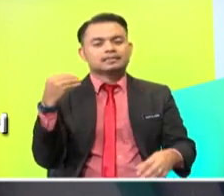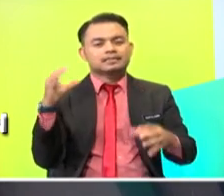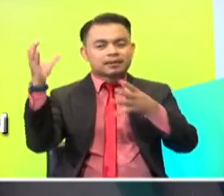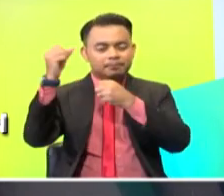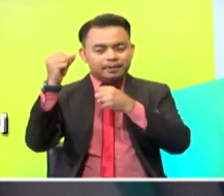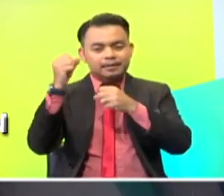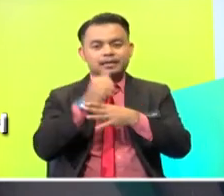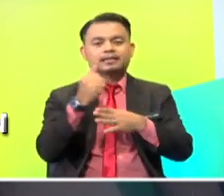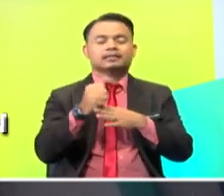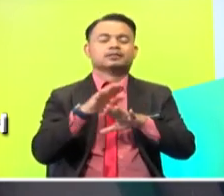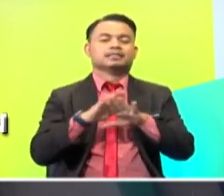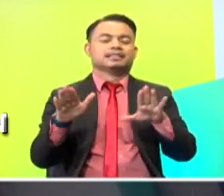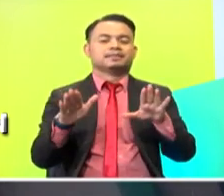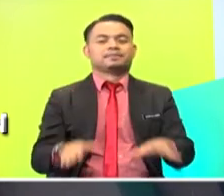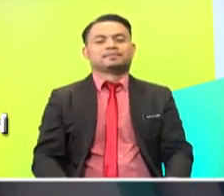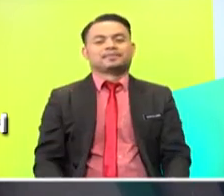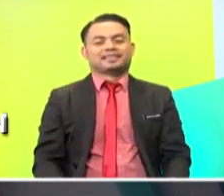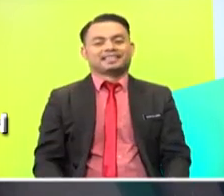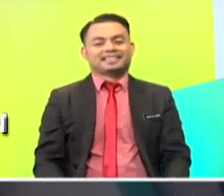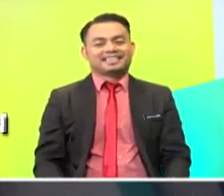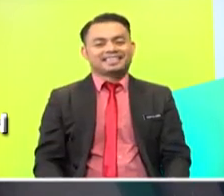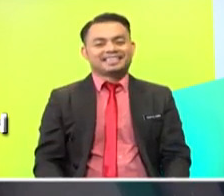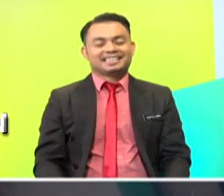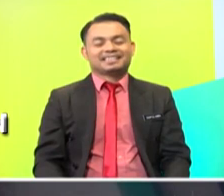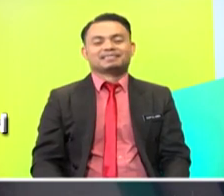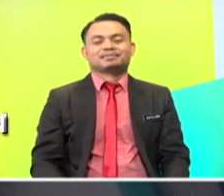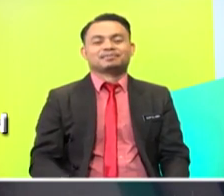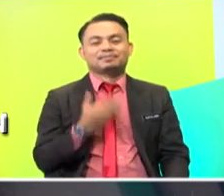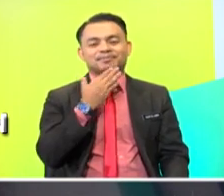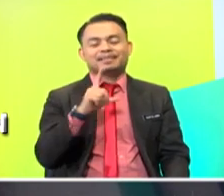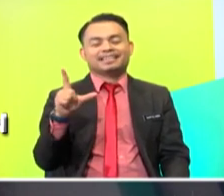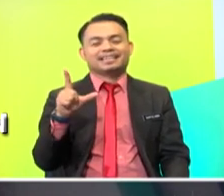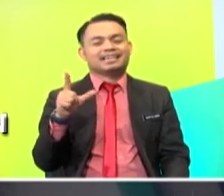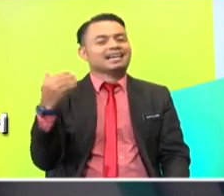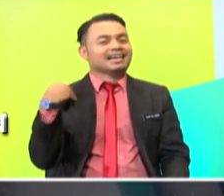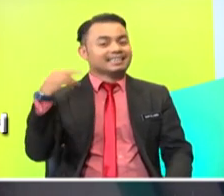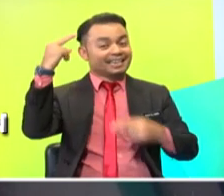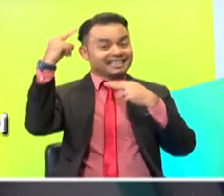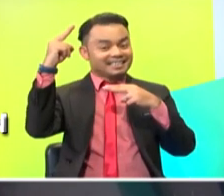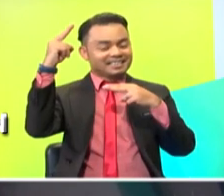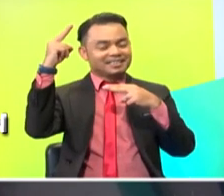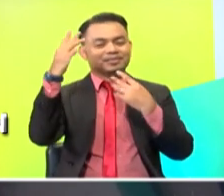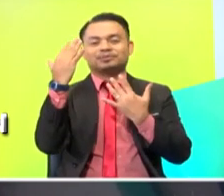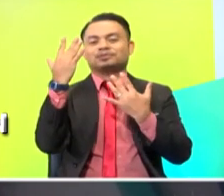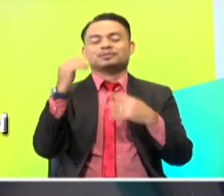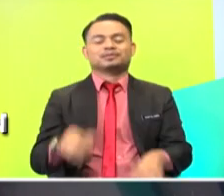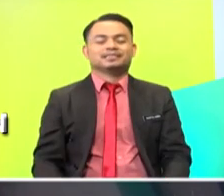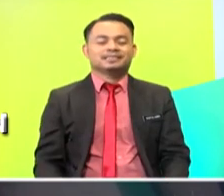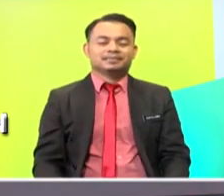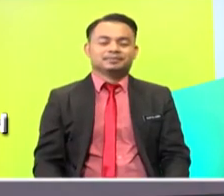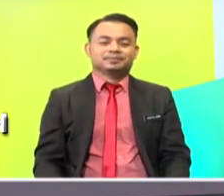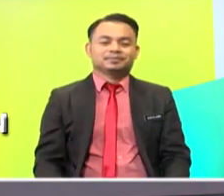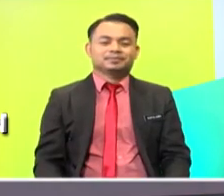mungkin Fika ada nanti akan kita Cut sebelah kanan tiungkai Goki pakailah gitu mulka ulang kajikita Ceko